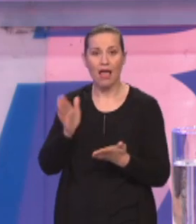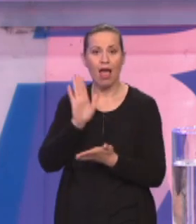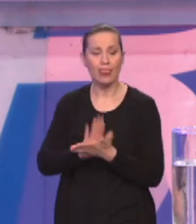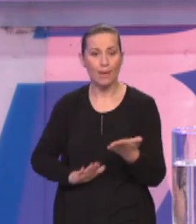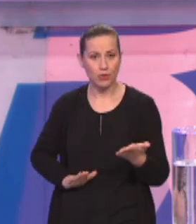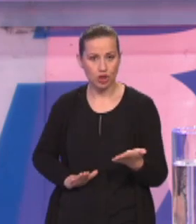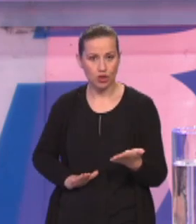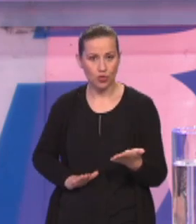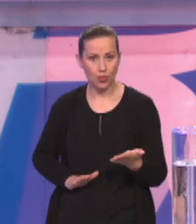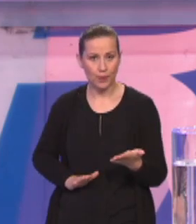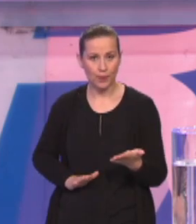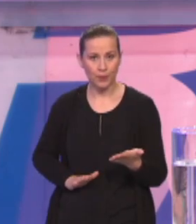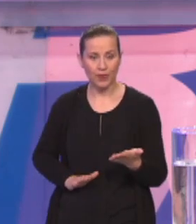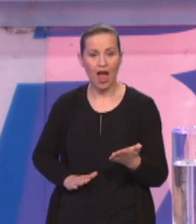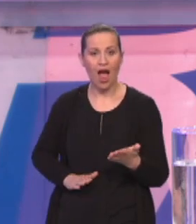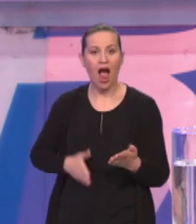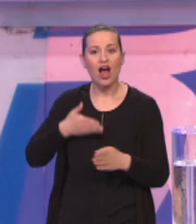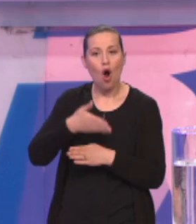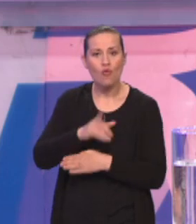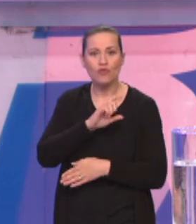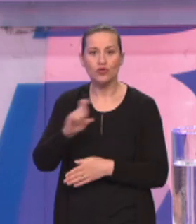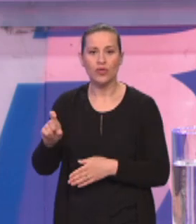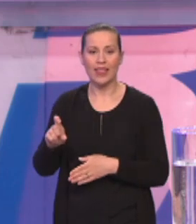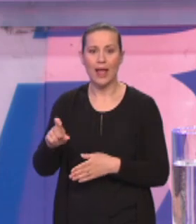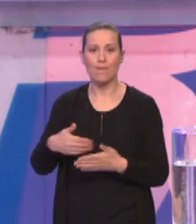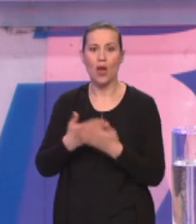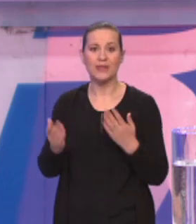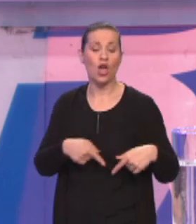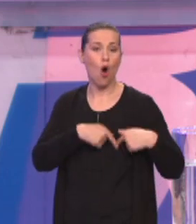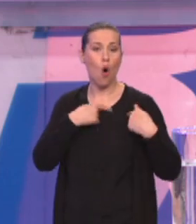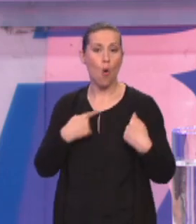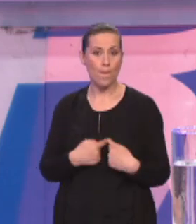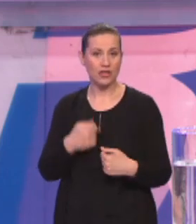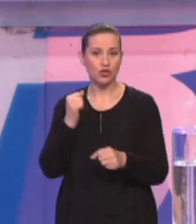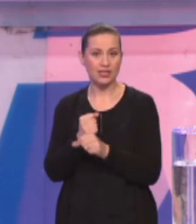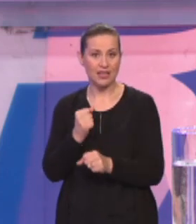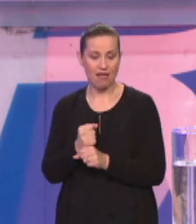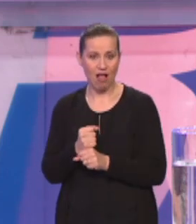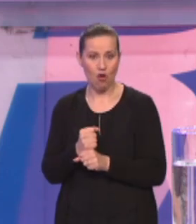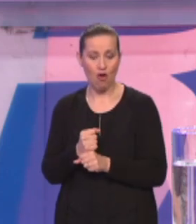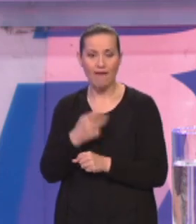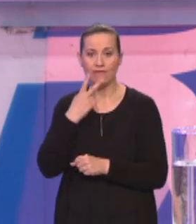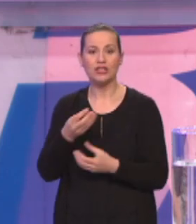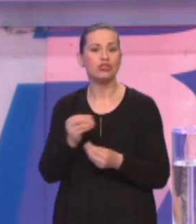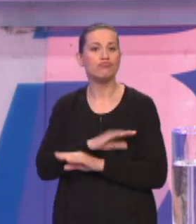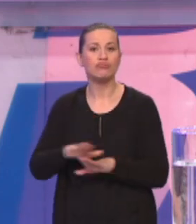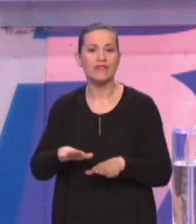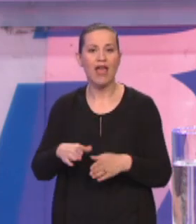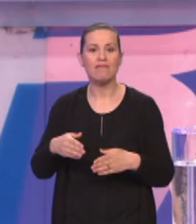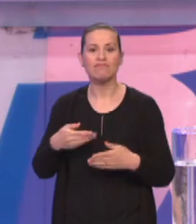početku, kao uvod u temu emisije o humanosti na djelu, vidjet ćemo i saznati sve iz